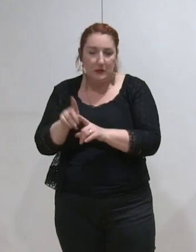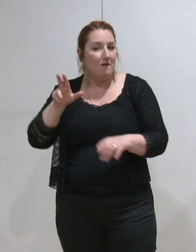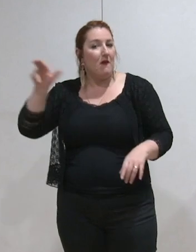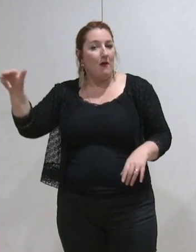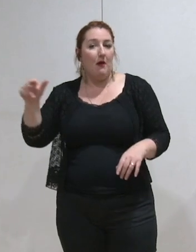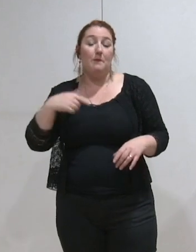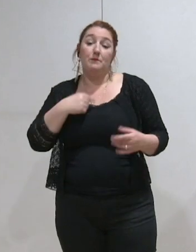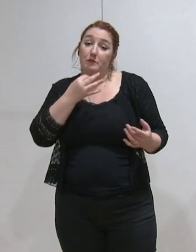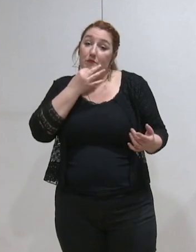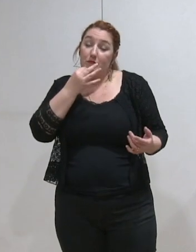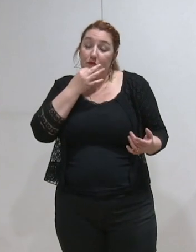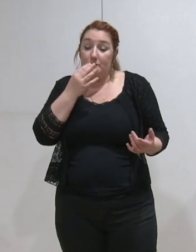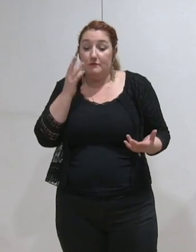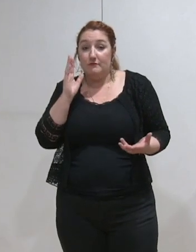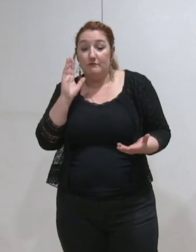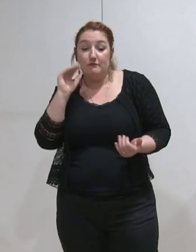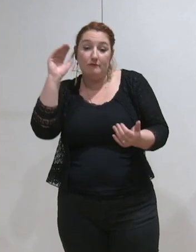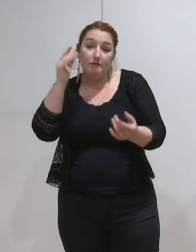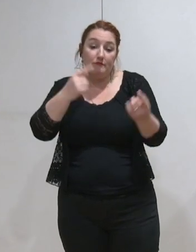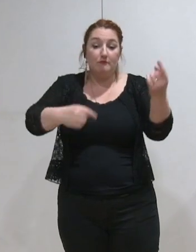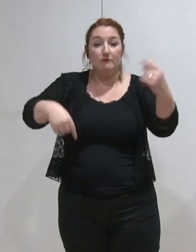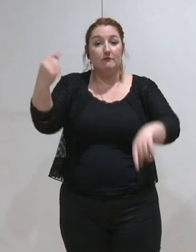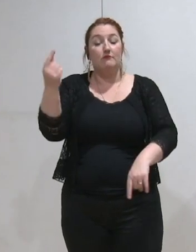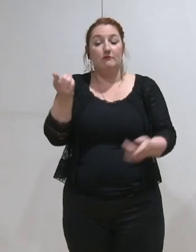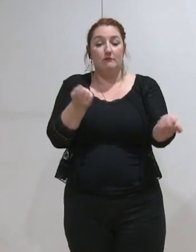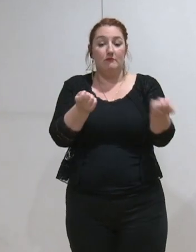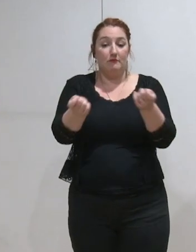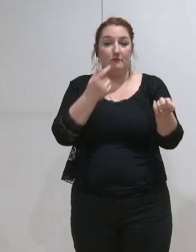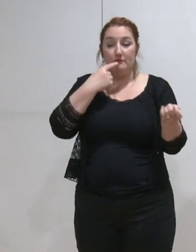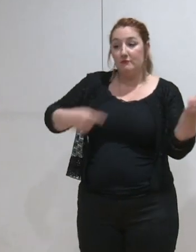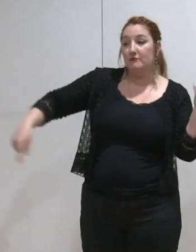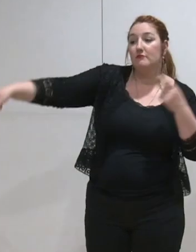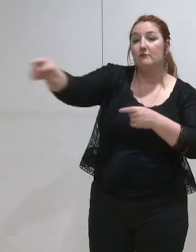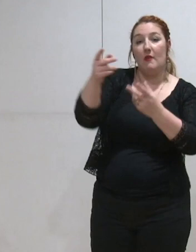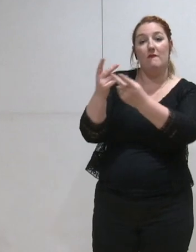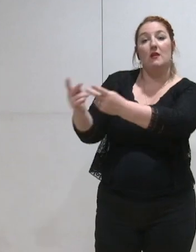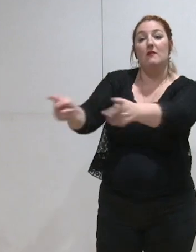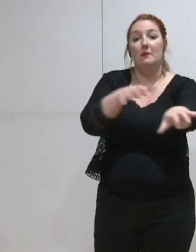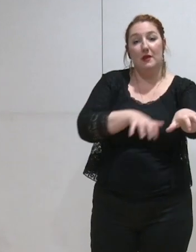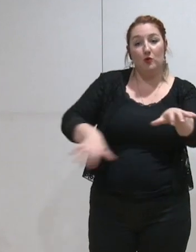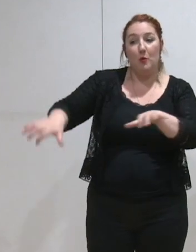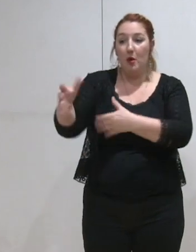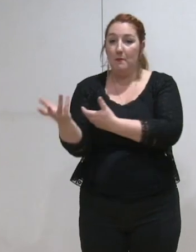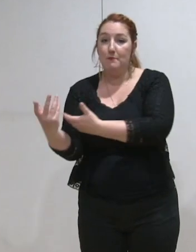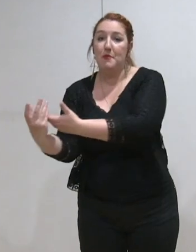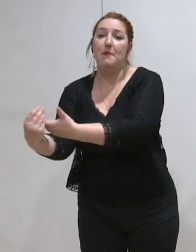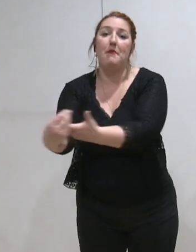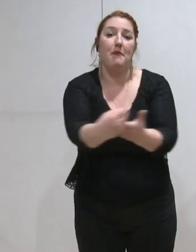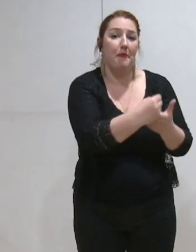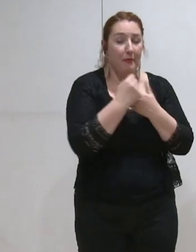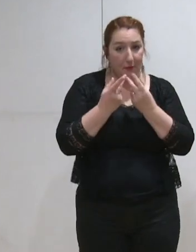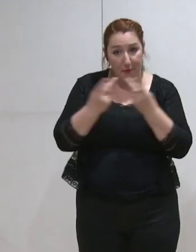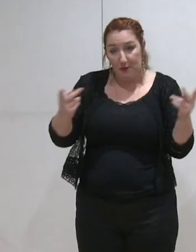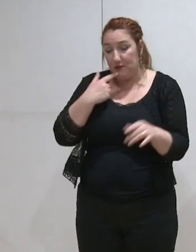régie à terme c'est l'ensemble des communes de la métropole qui entreront dans un service 100 % public et il n'y aura plus donc possibilité pour